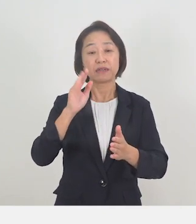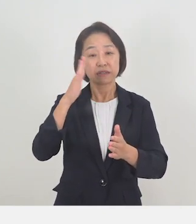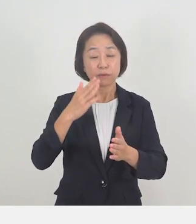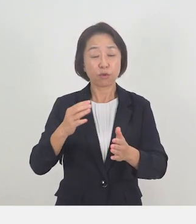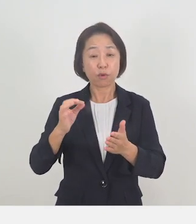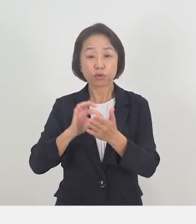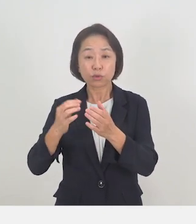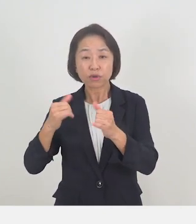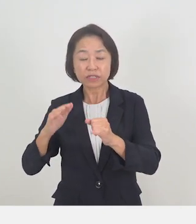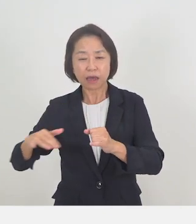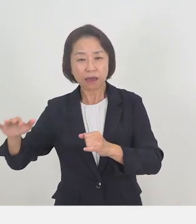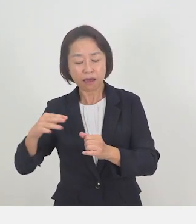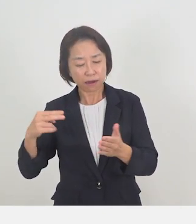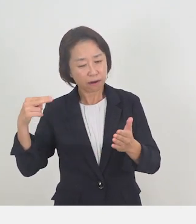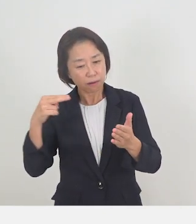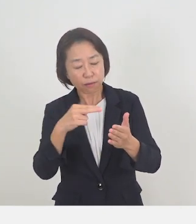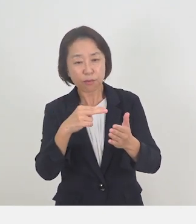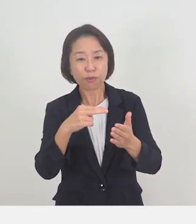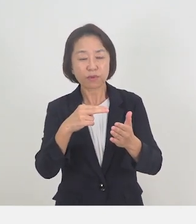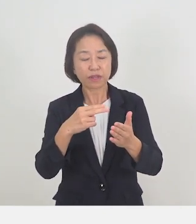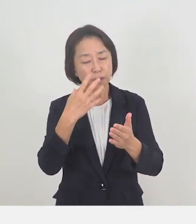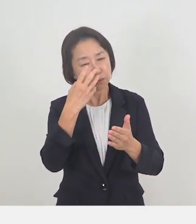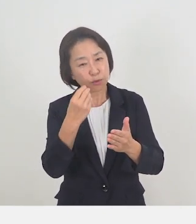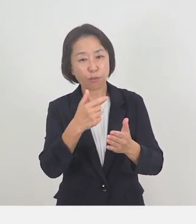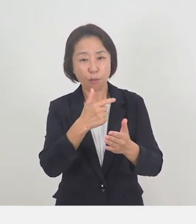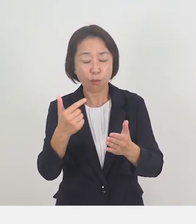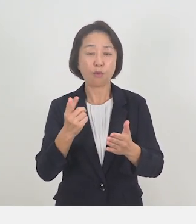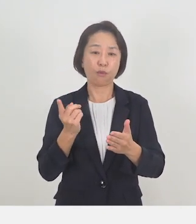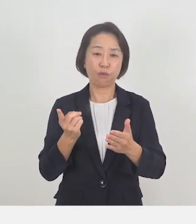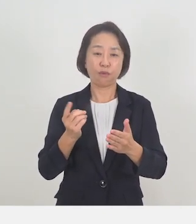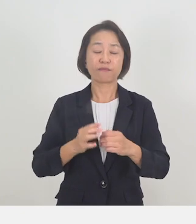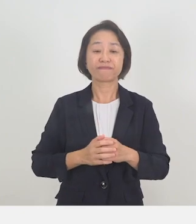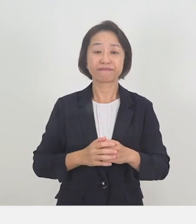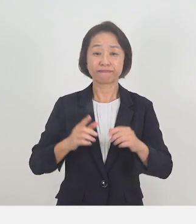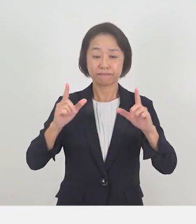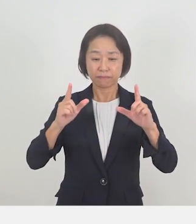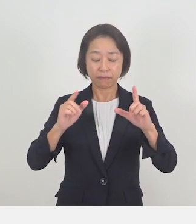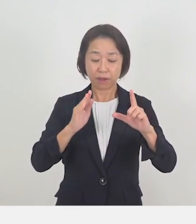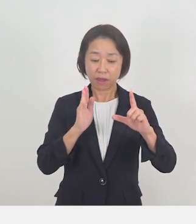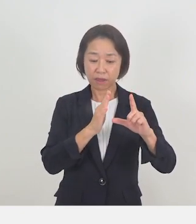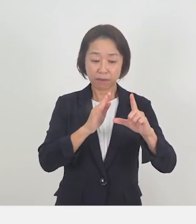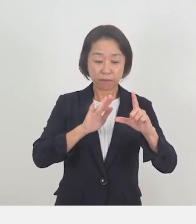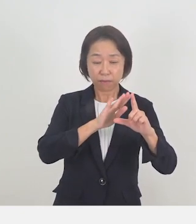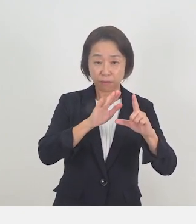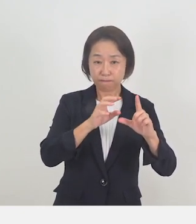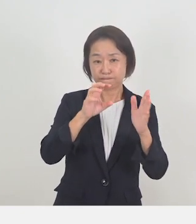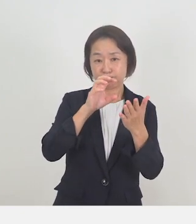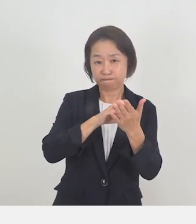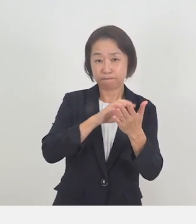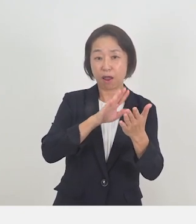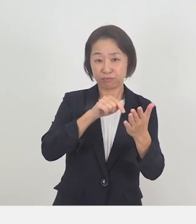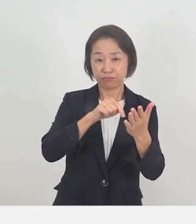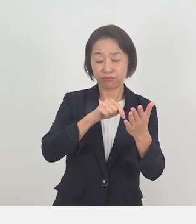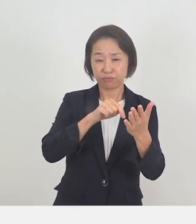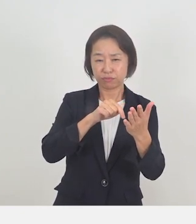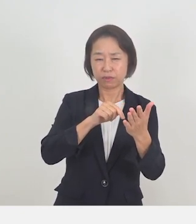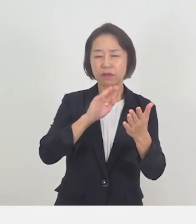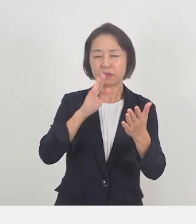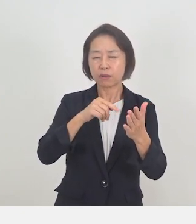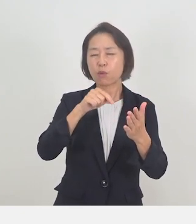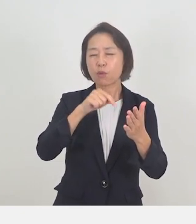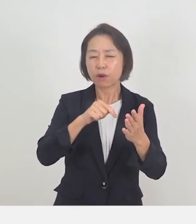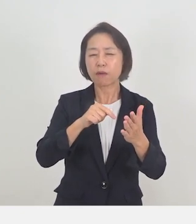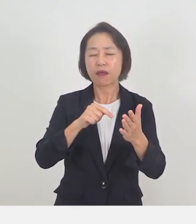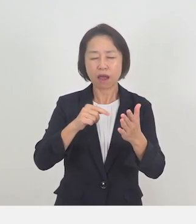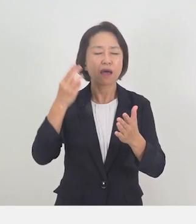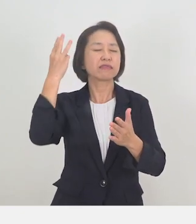興味関心を持ちやすい事項だと思いますラベル左下に表示されますただし目安光熱費はあくまで